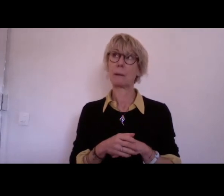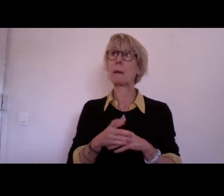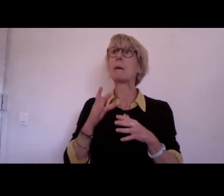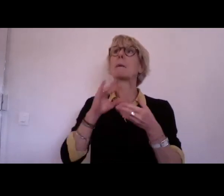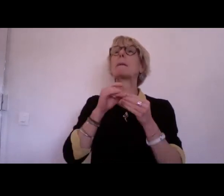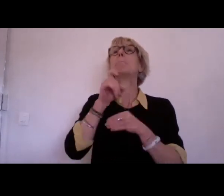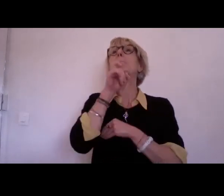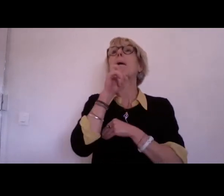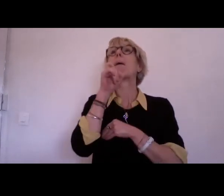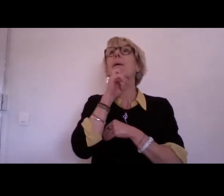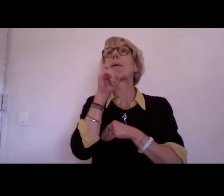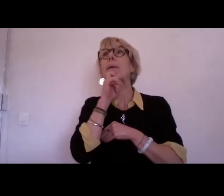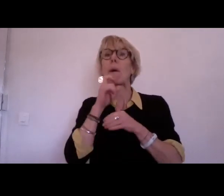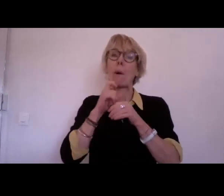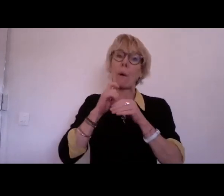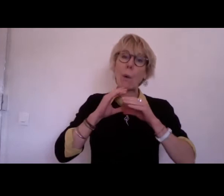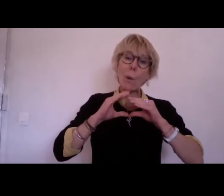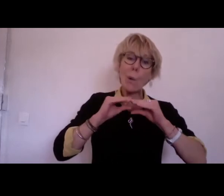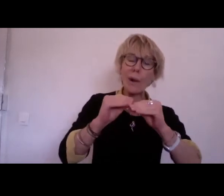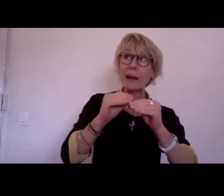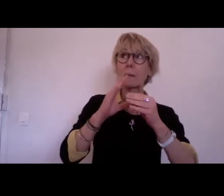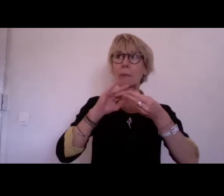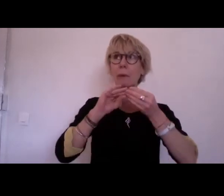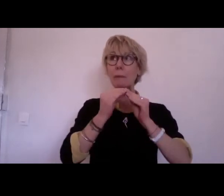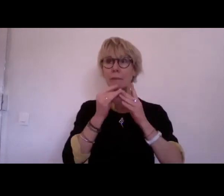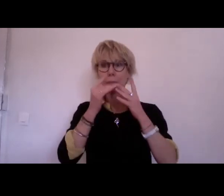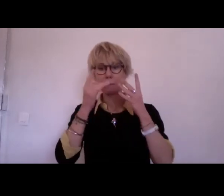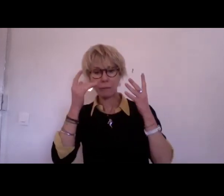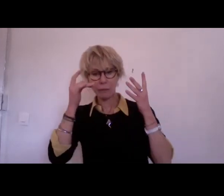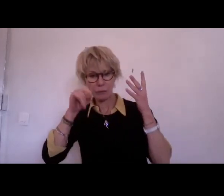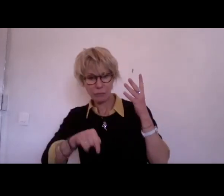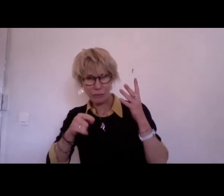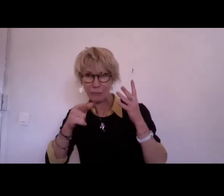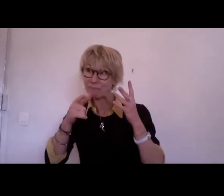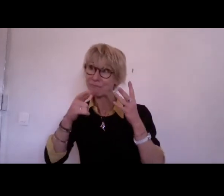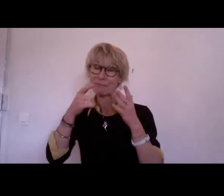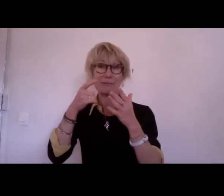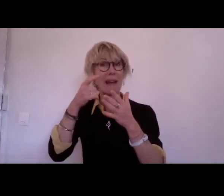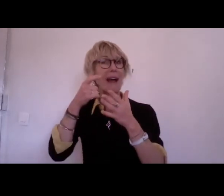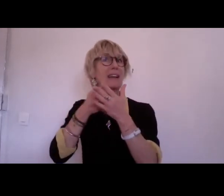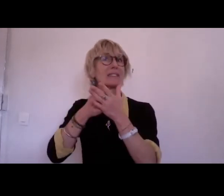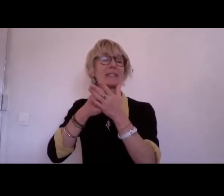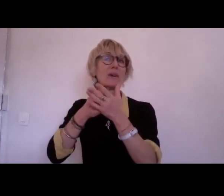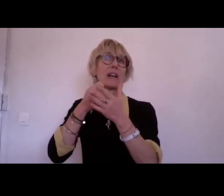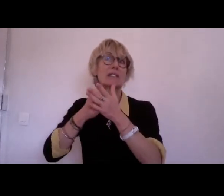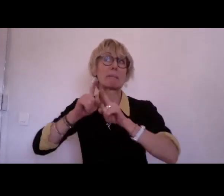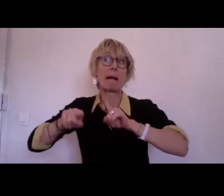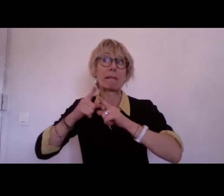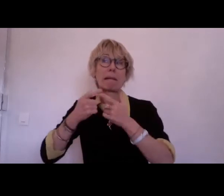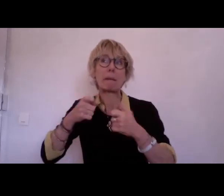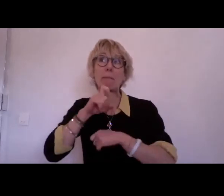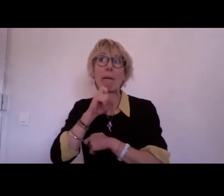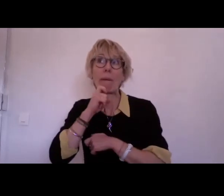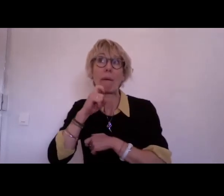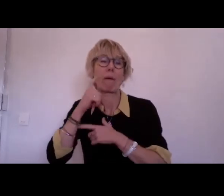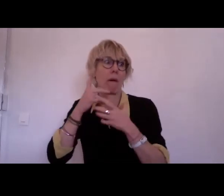et donc, il faut acheter le matériel, il faut que ça tout fonctionne. Donc, on en est là et je n'attends qu'une chose, c'est que ça